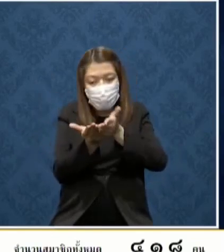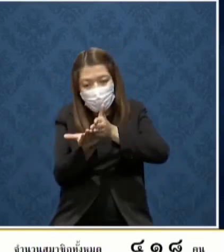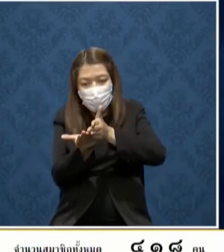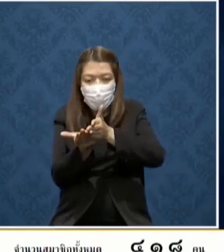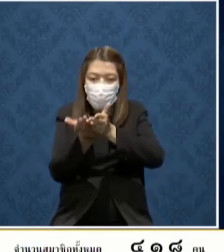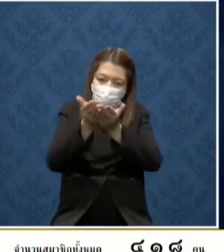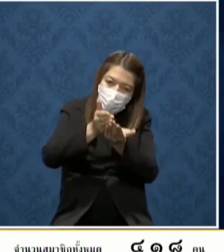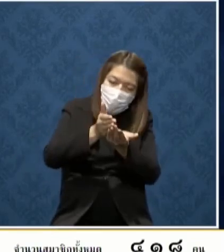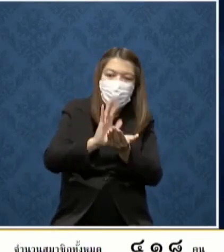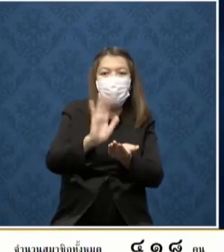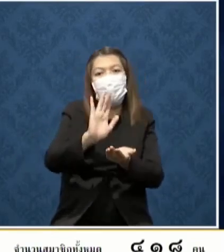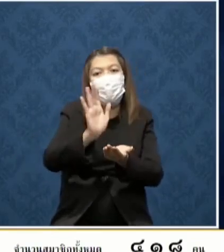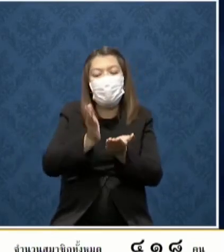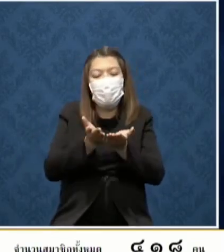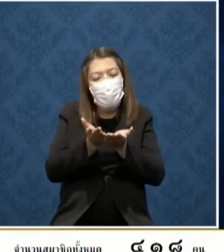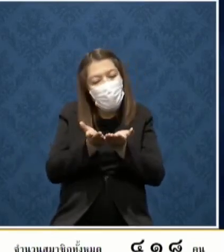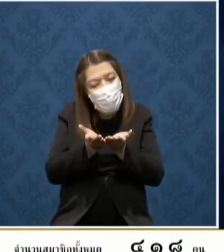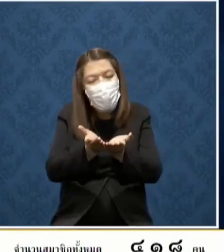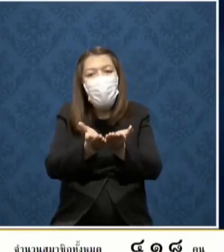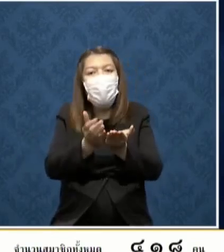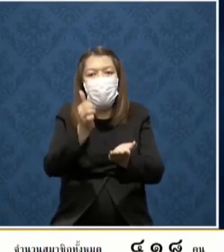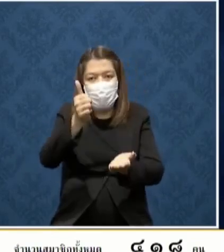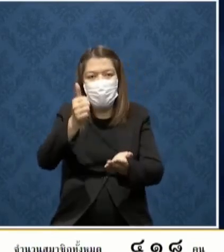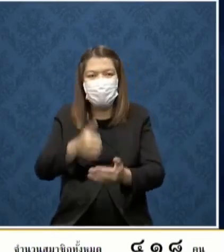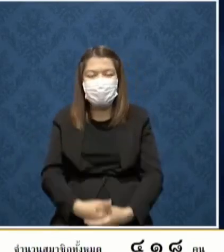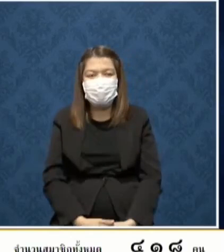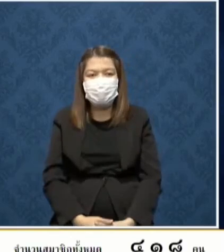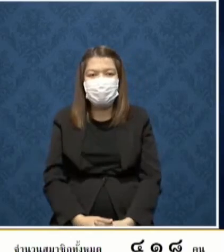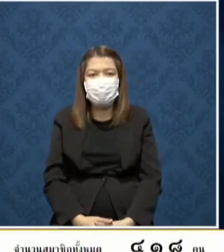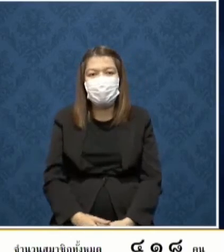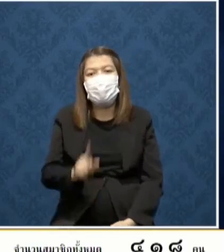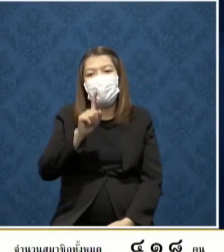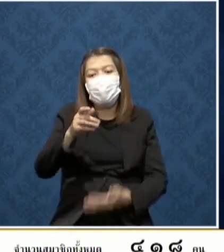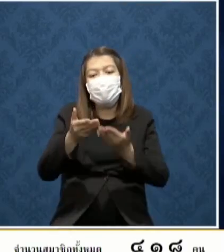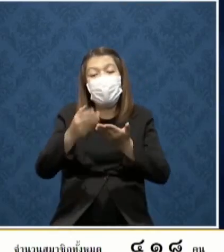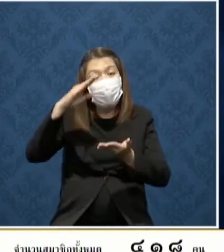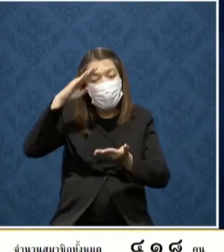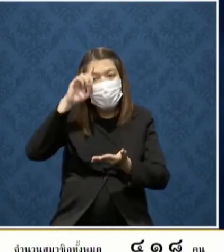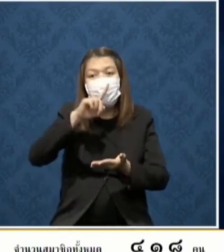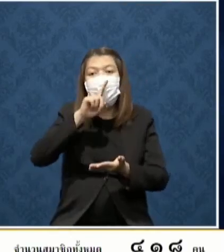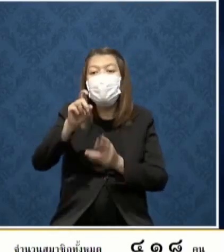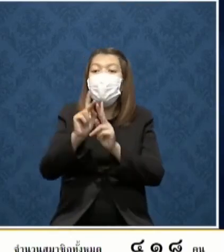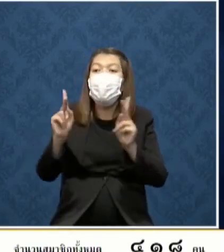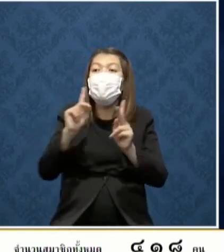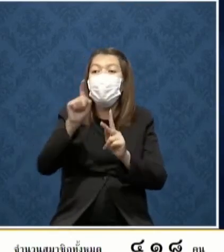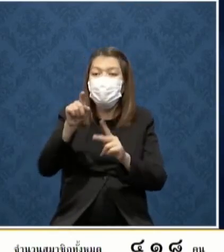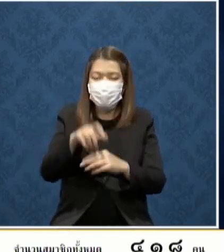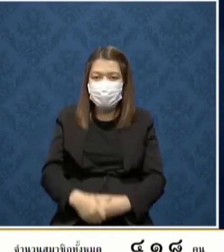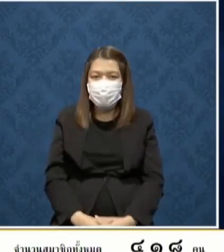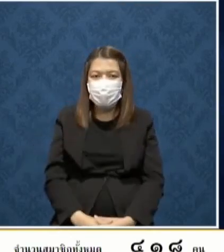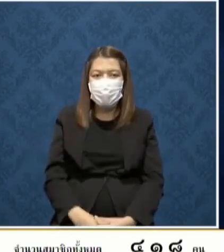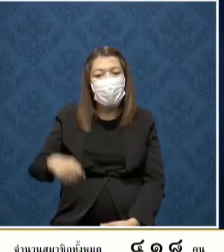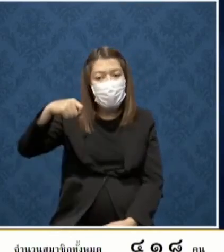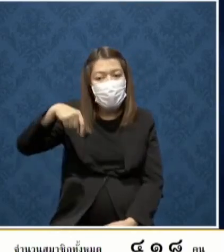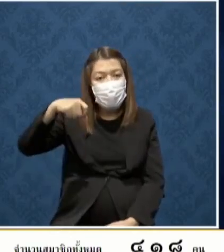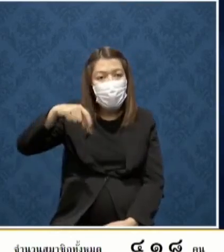ซ้ายที ขวาทีชั้ต่เรื่องนี้ผมกถามตทบเรือในกรษธิการวตกลงแล้ว ตอนทตซ่อมเรื